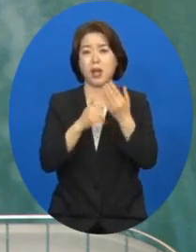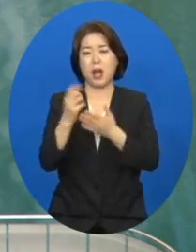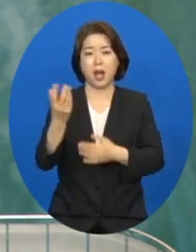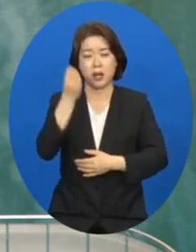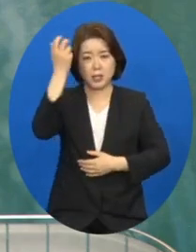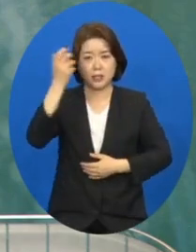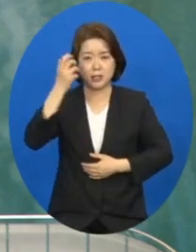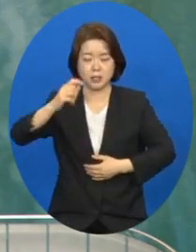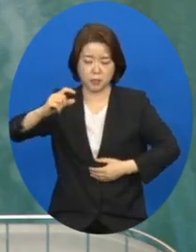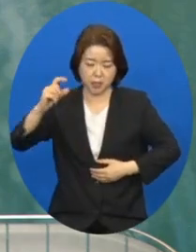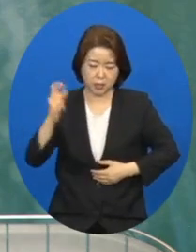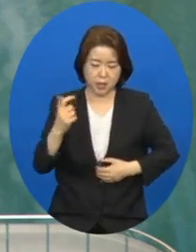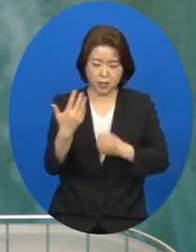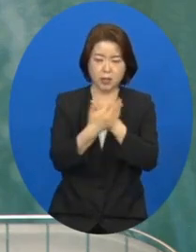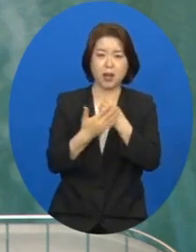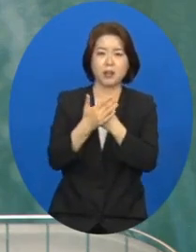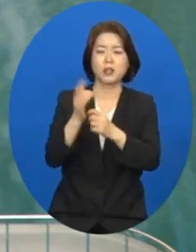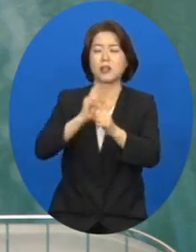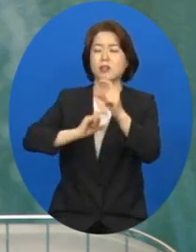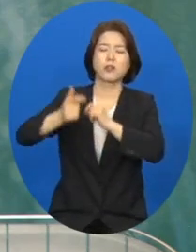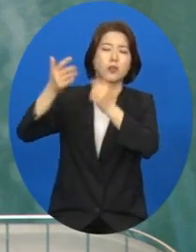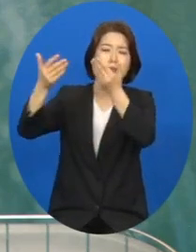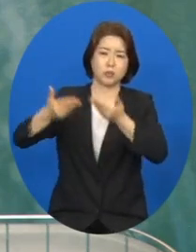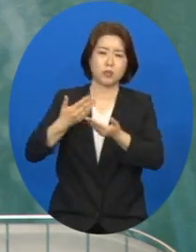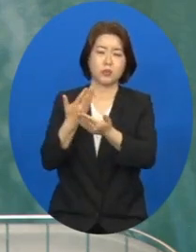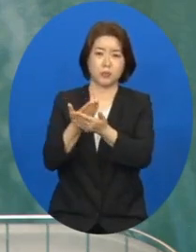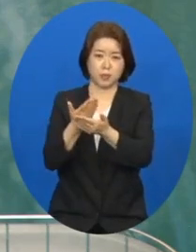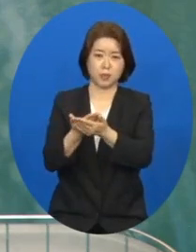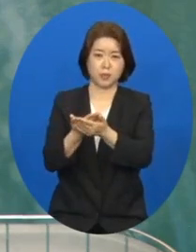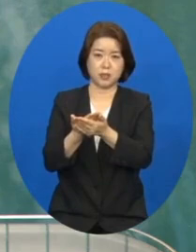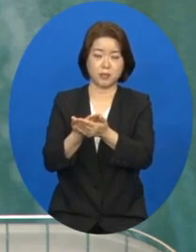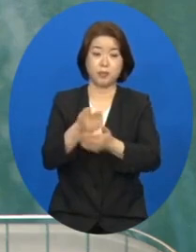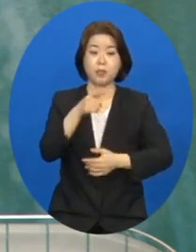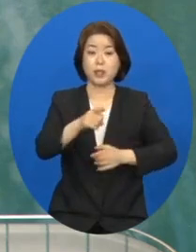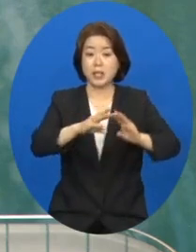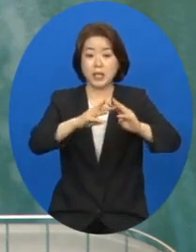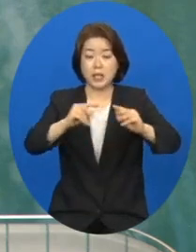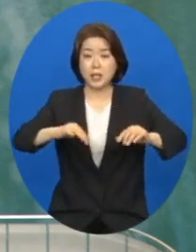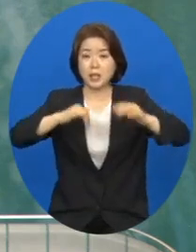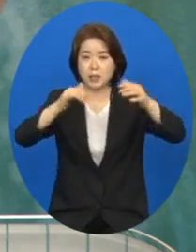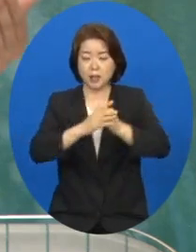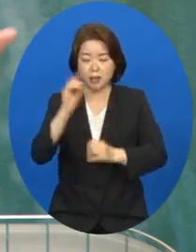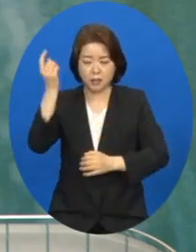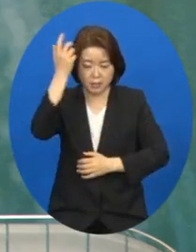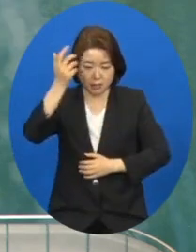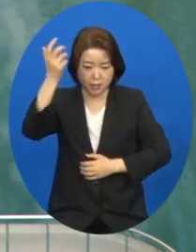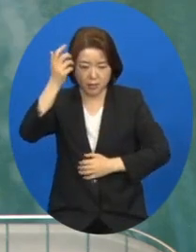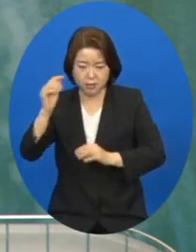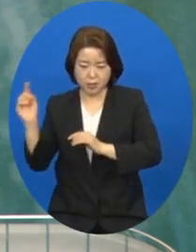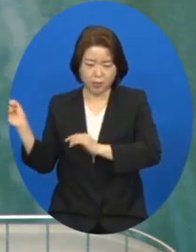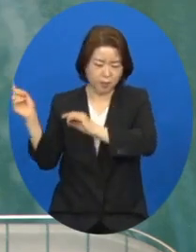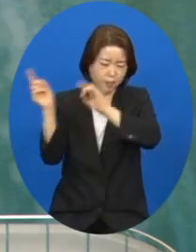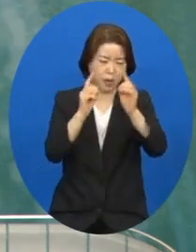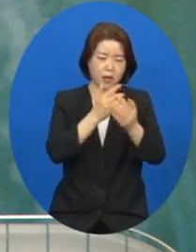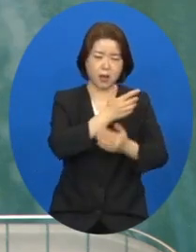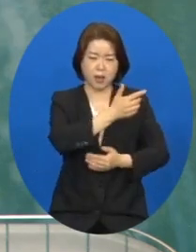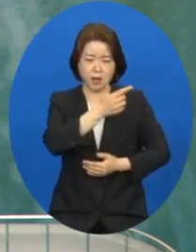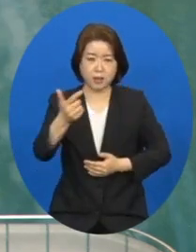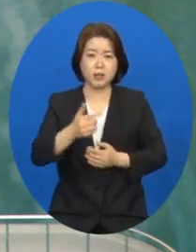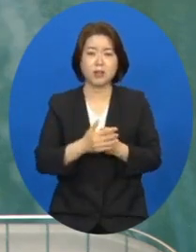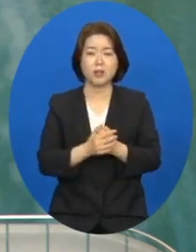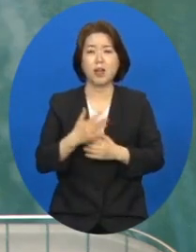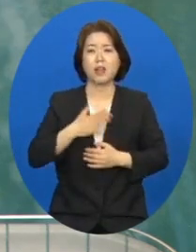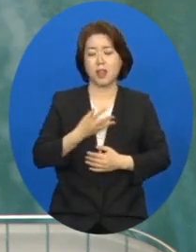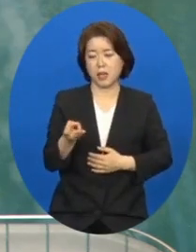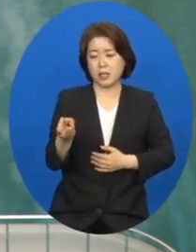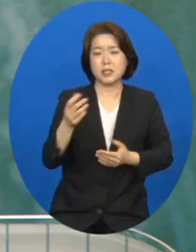성령의 강력한 은혜를 더해 주셔서 이 땅에 영적 대각성이 일어나는 일에 불씨로 써